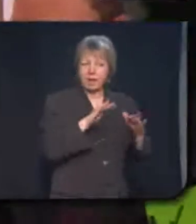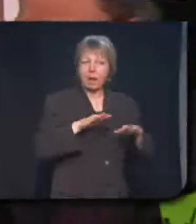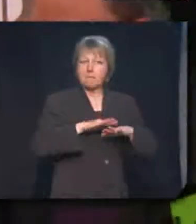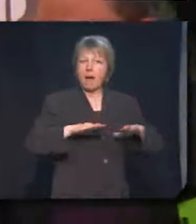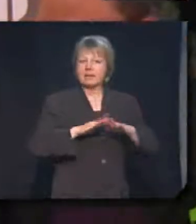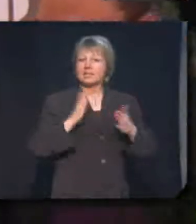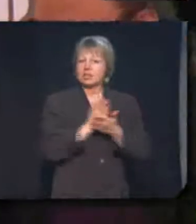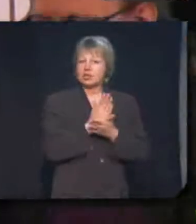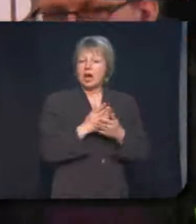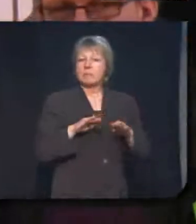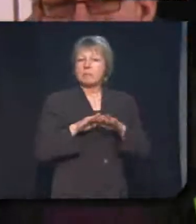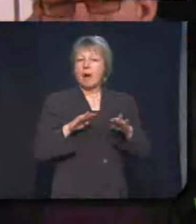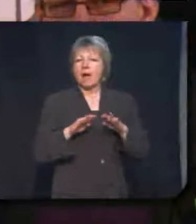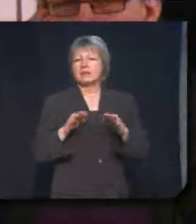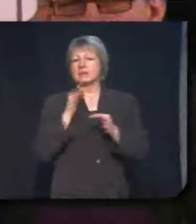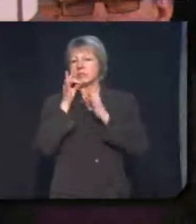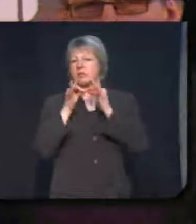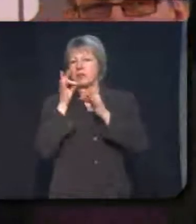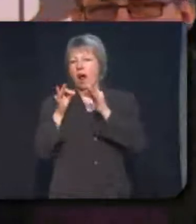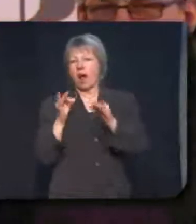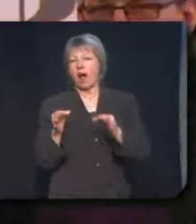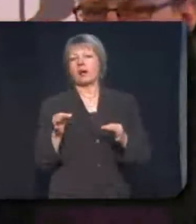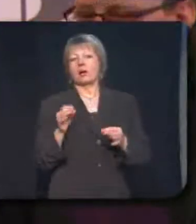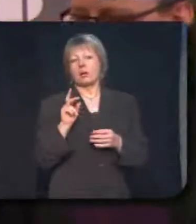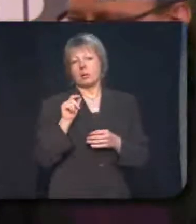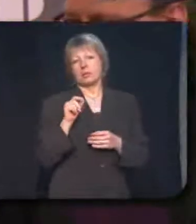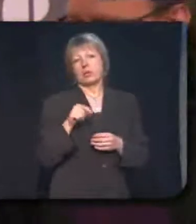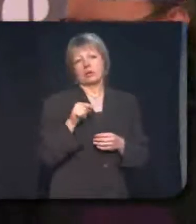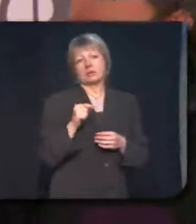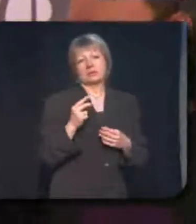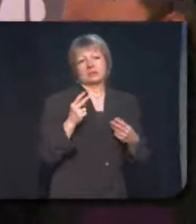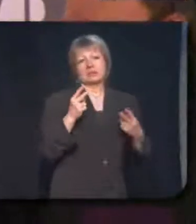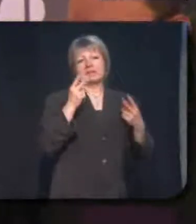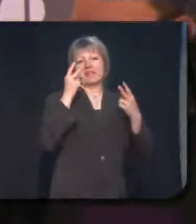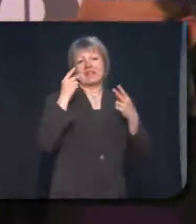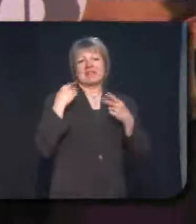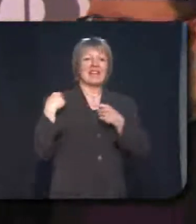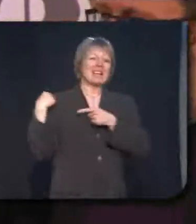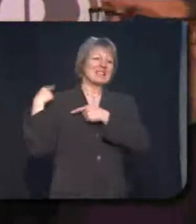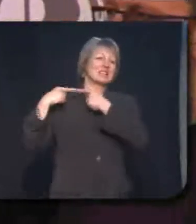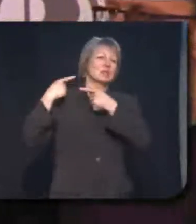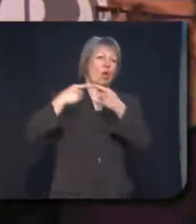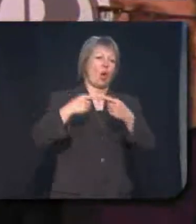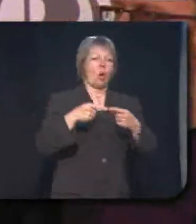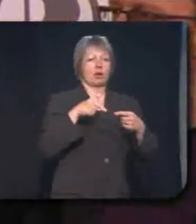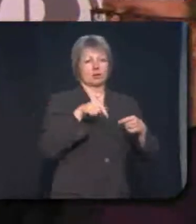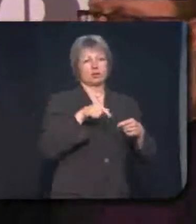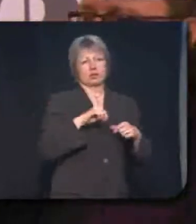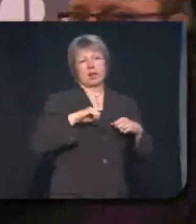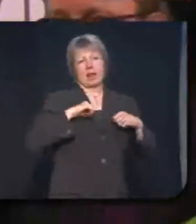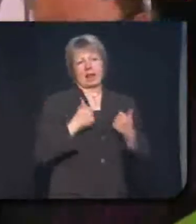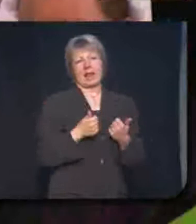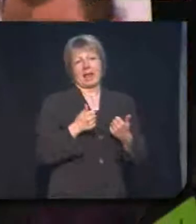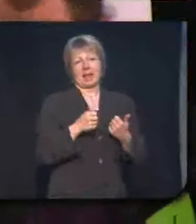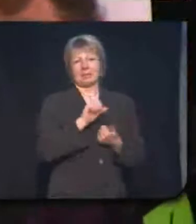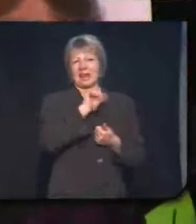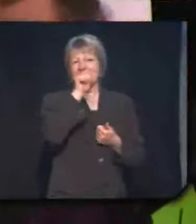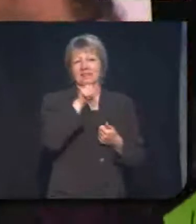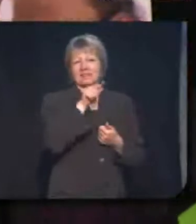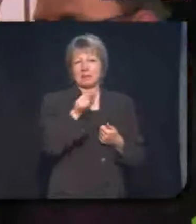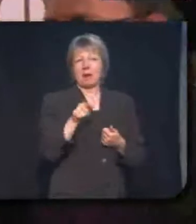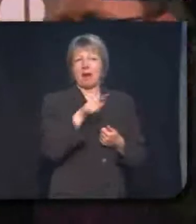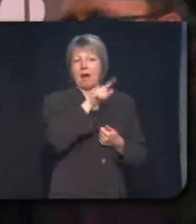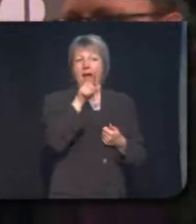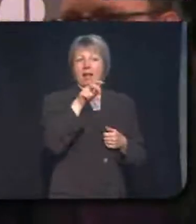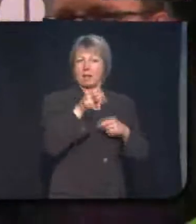ihr habt hier ein historischen Moment erlebt ihr habt das erste Mal einen direktdemokratisches Instrument eingeführt